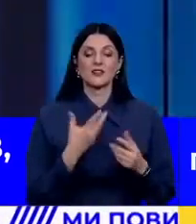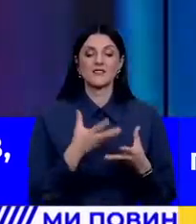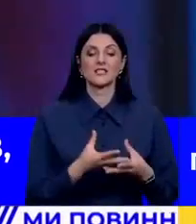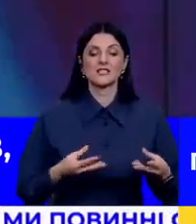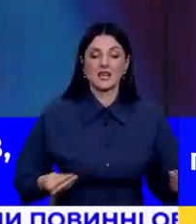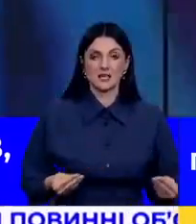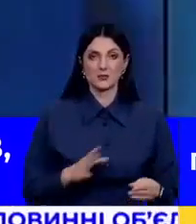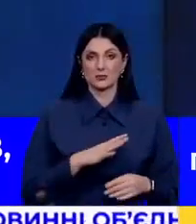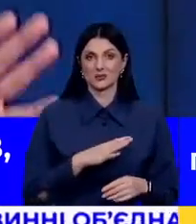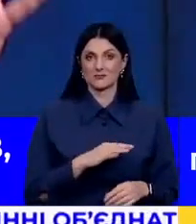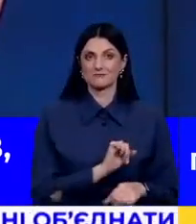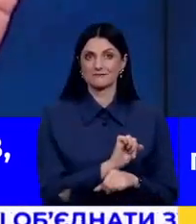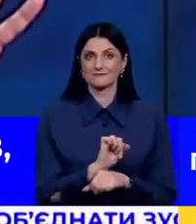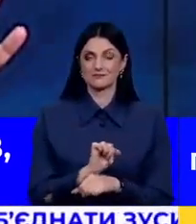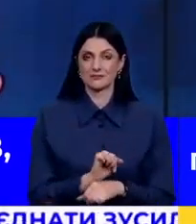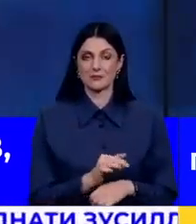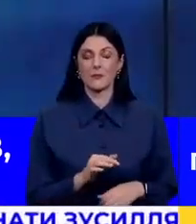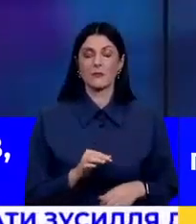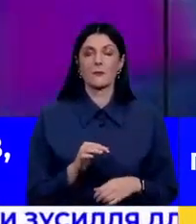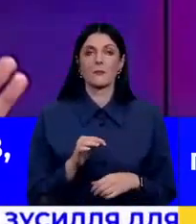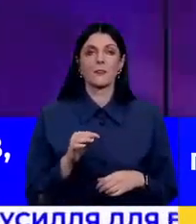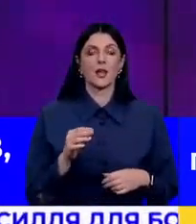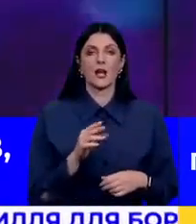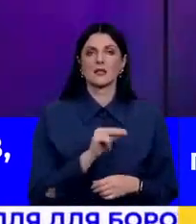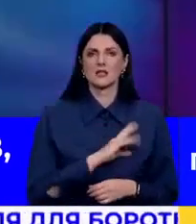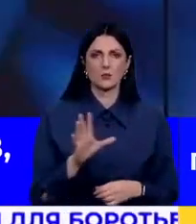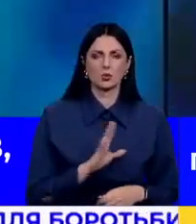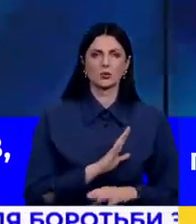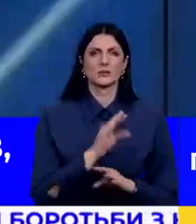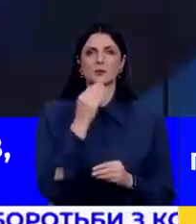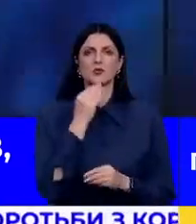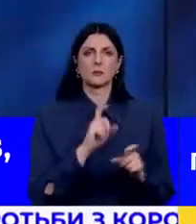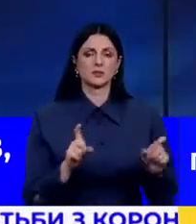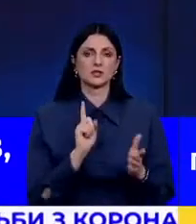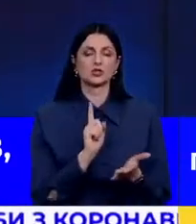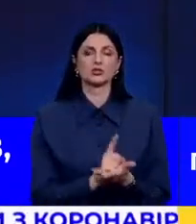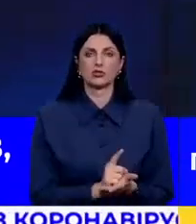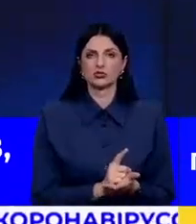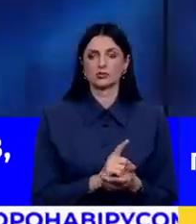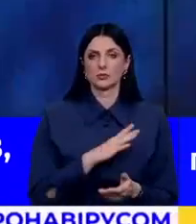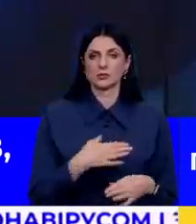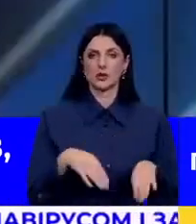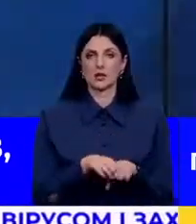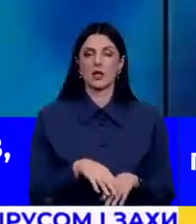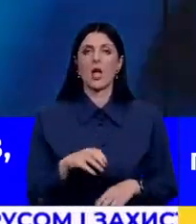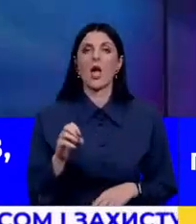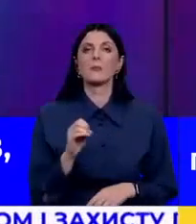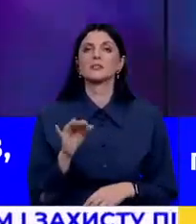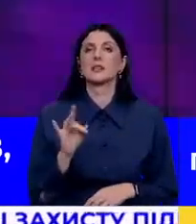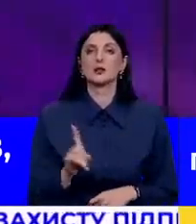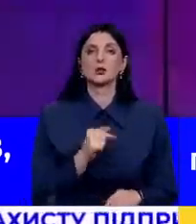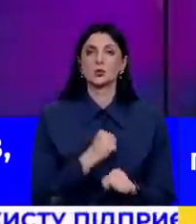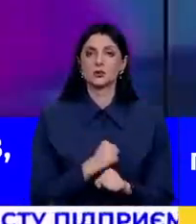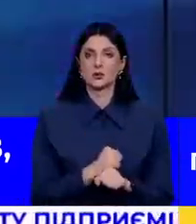игры. Ничего не работает, непродуктовые магазины должны быть закрыты. Что делал эпицентр? Эпицентр поставил возле